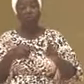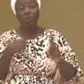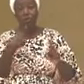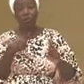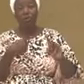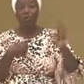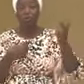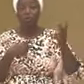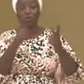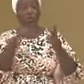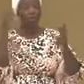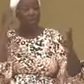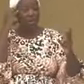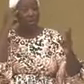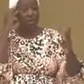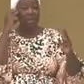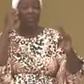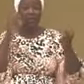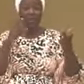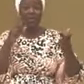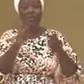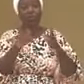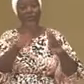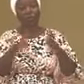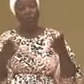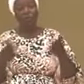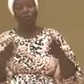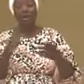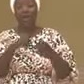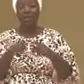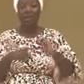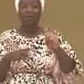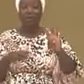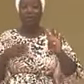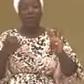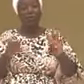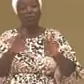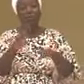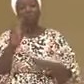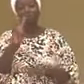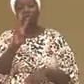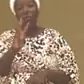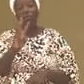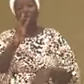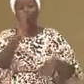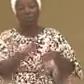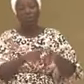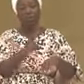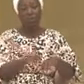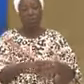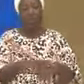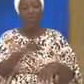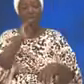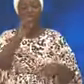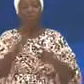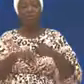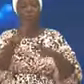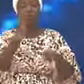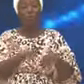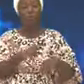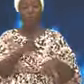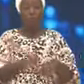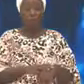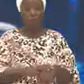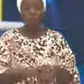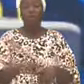écoute et troisièmement ouvrit est maintenant 4e à betty a bâti le peuple en tant qu